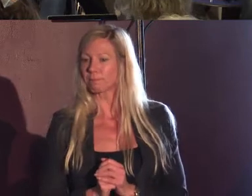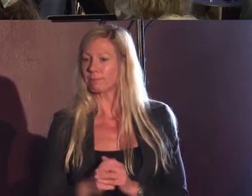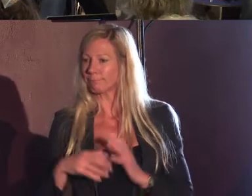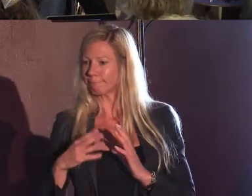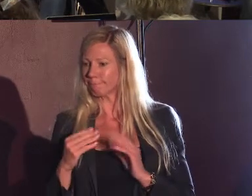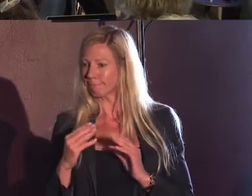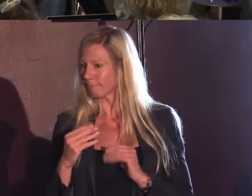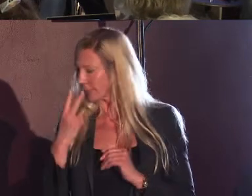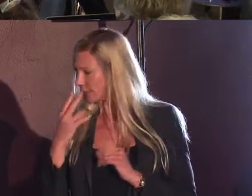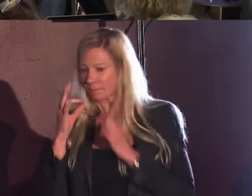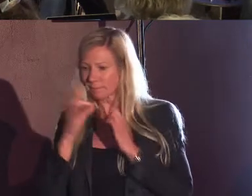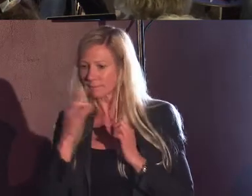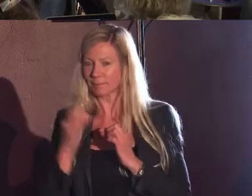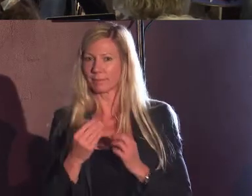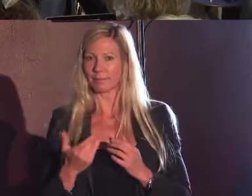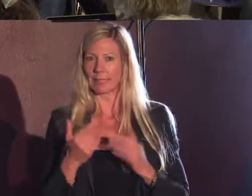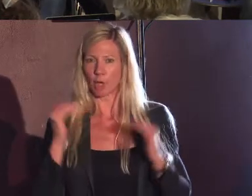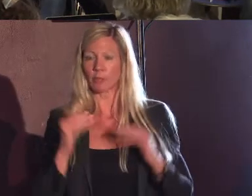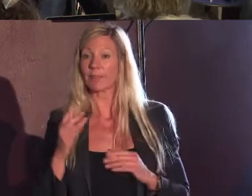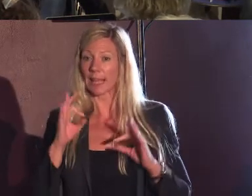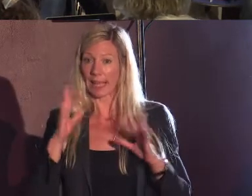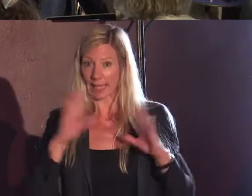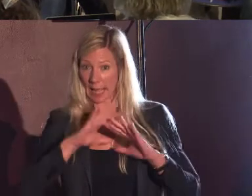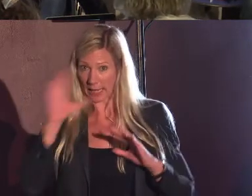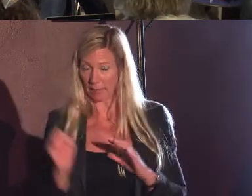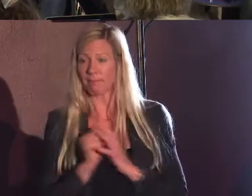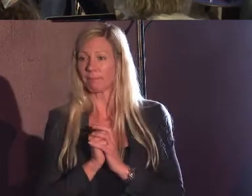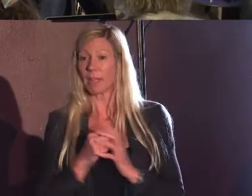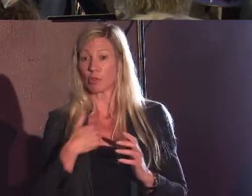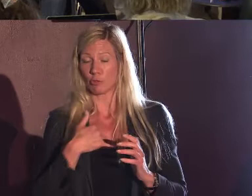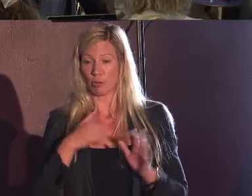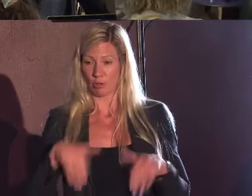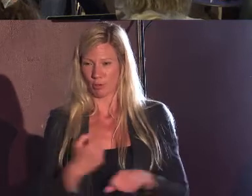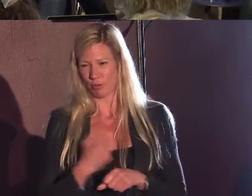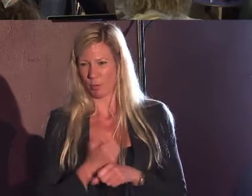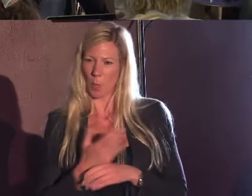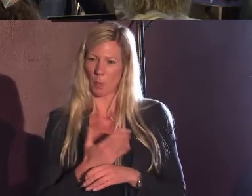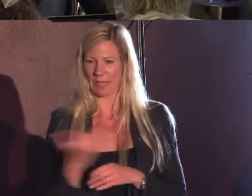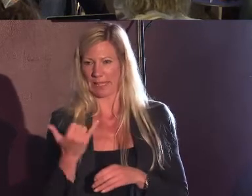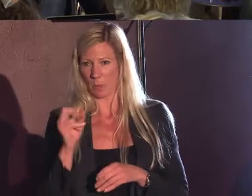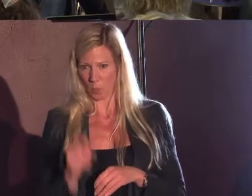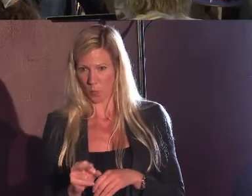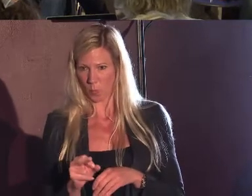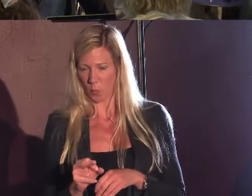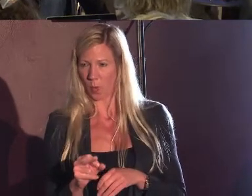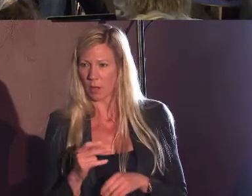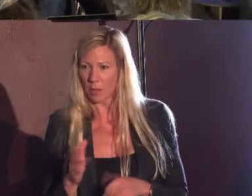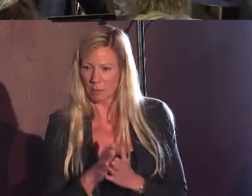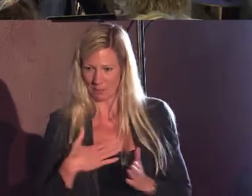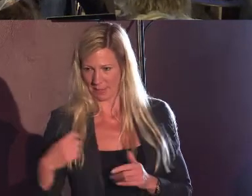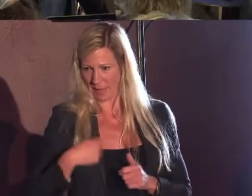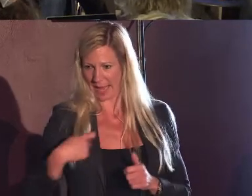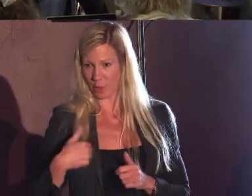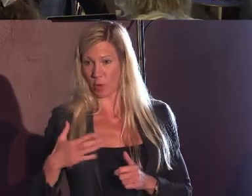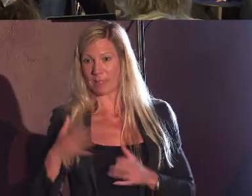Ska vi se, så att det inte låter för högt. Hej allihopa. Jag har väl jobbat nu ungefär 10 år med vårt varumärke som jag och min